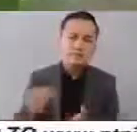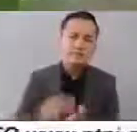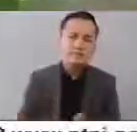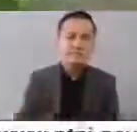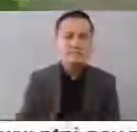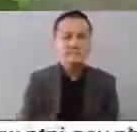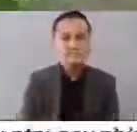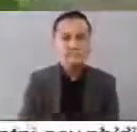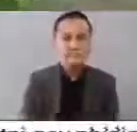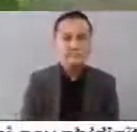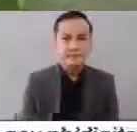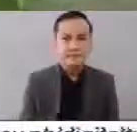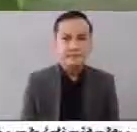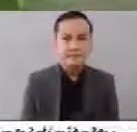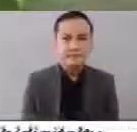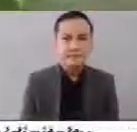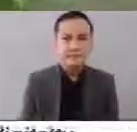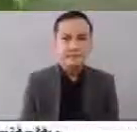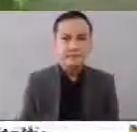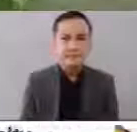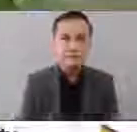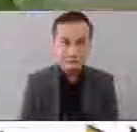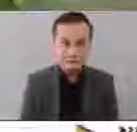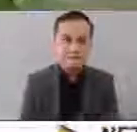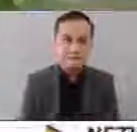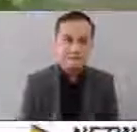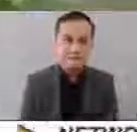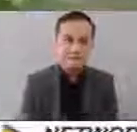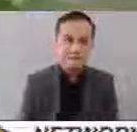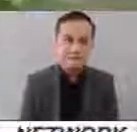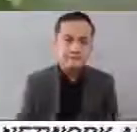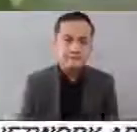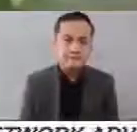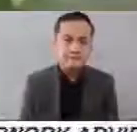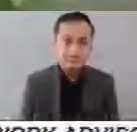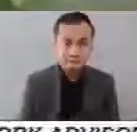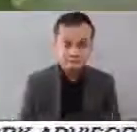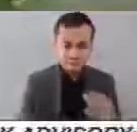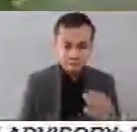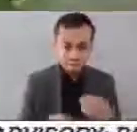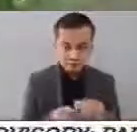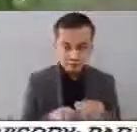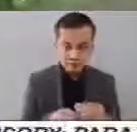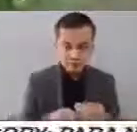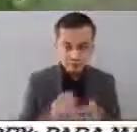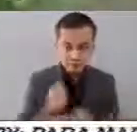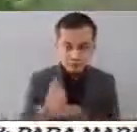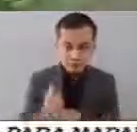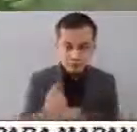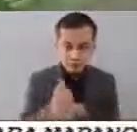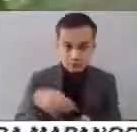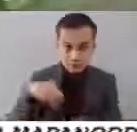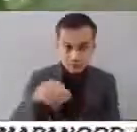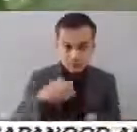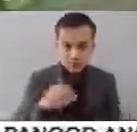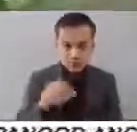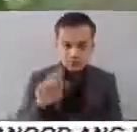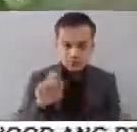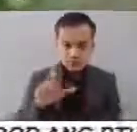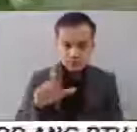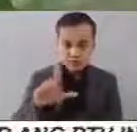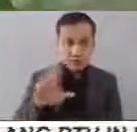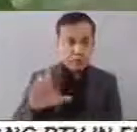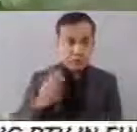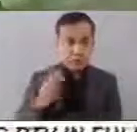ay tremor. Nakapagbuga naman ng higit 4,000 tonelada ng asupre ang Bulkang Taal na may taas lamang yung